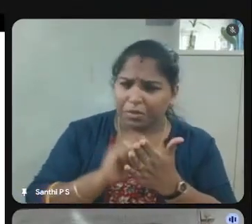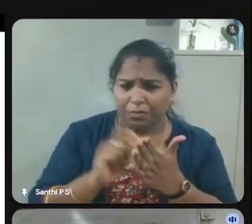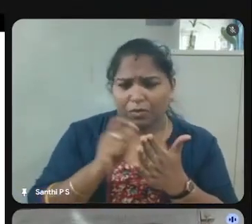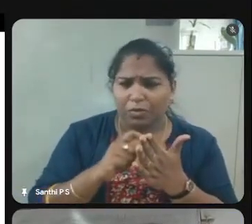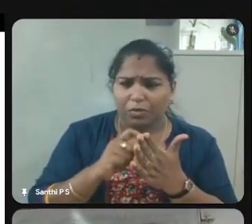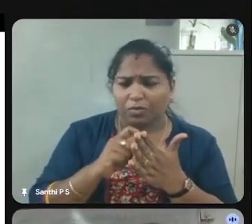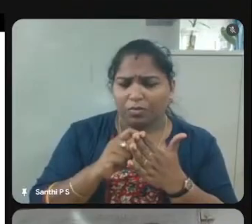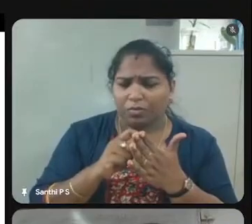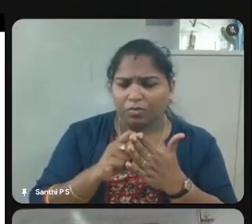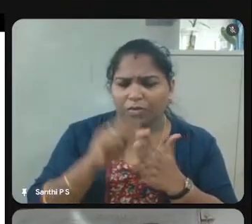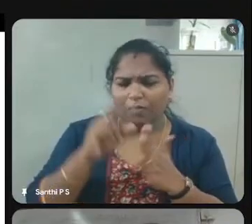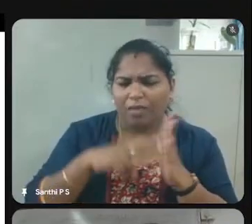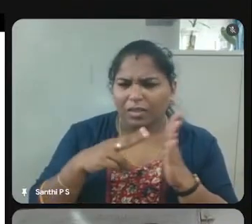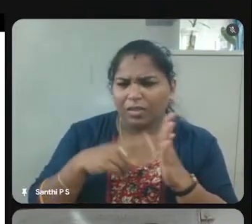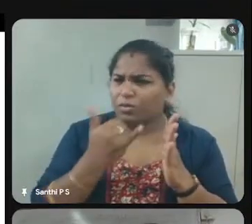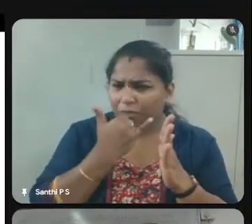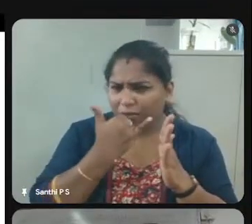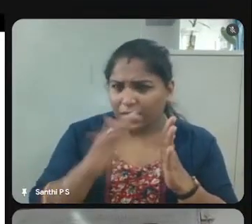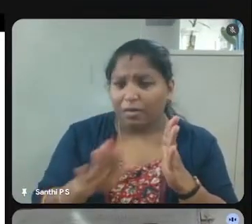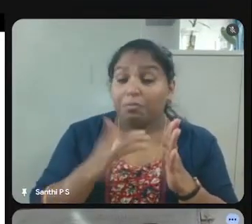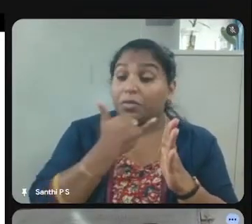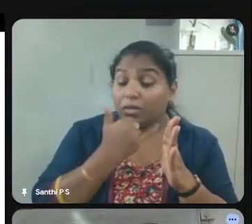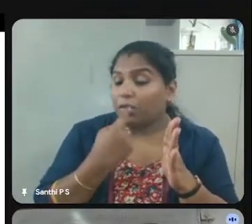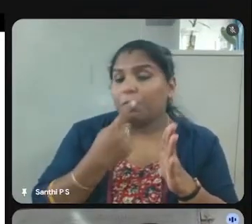അവന് മിസ്റ്റേക്ക് വരും. നമ്മൾ തെറ്റ് പറഞ്ഞു കൊടുക്കാൻ പാടില്ല.